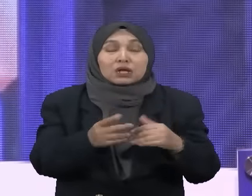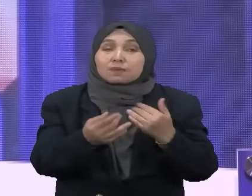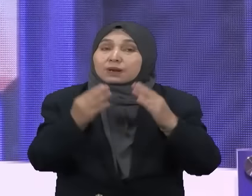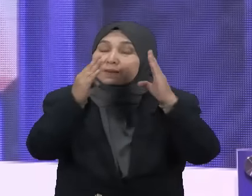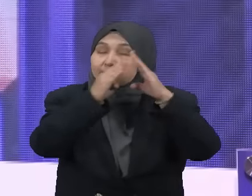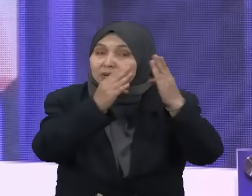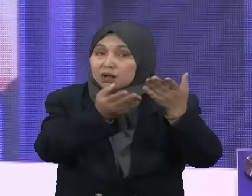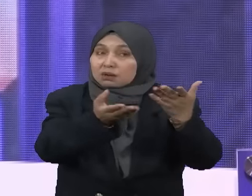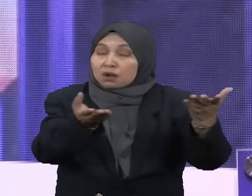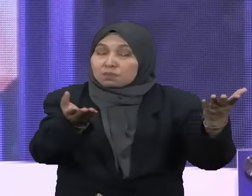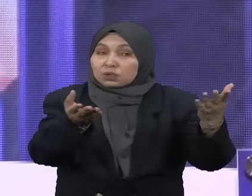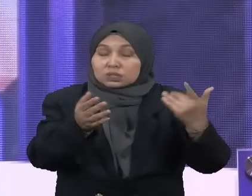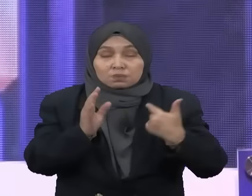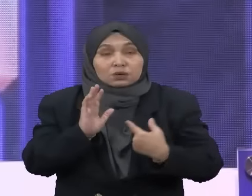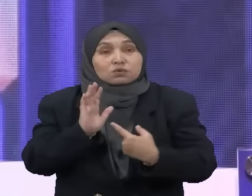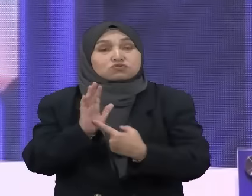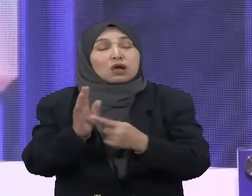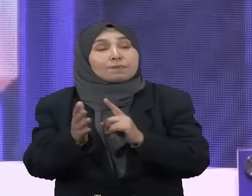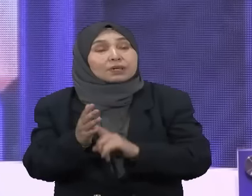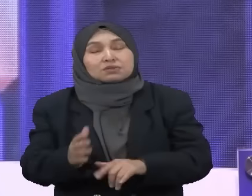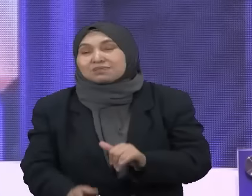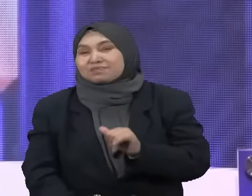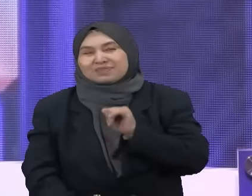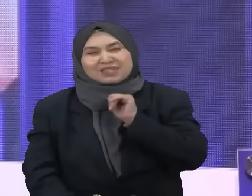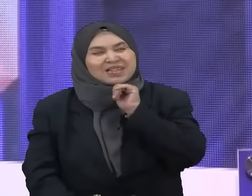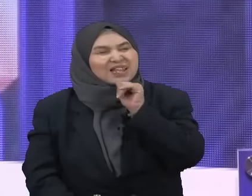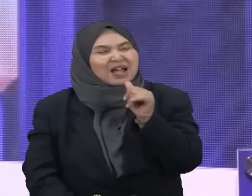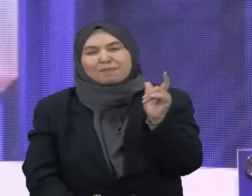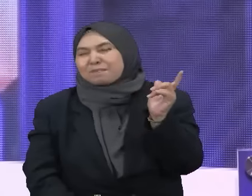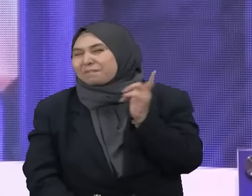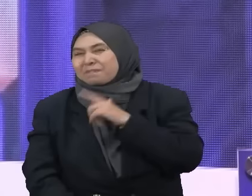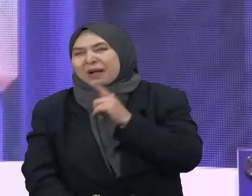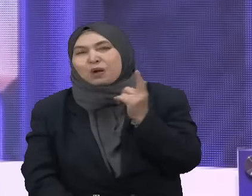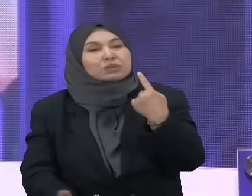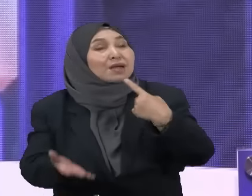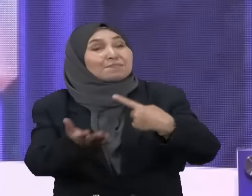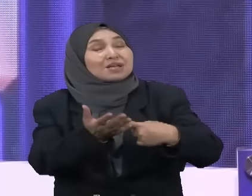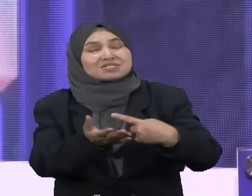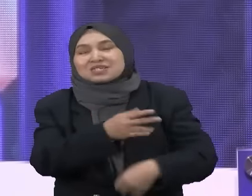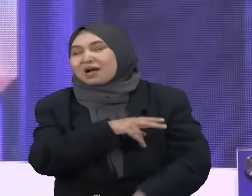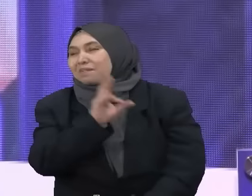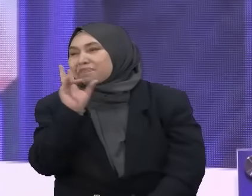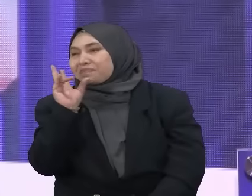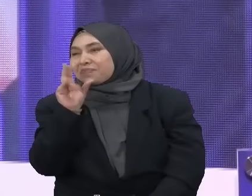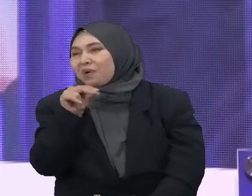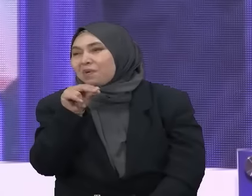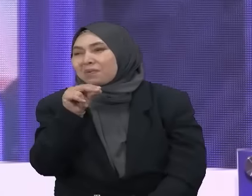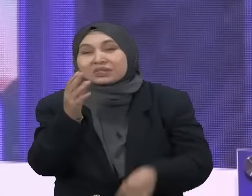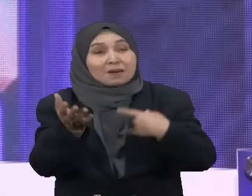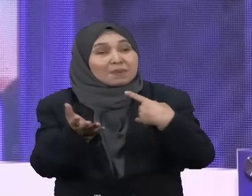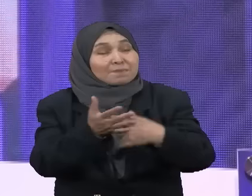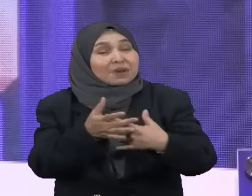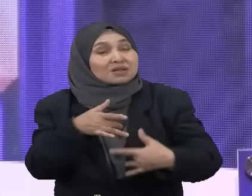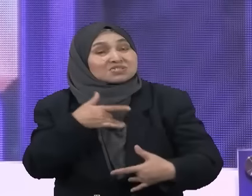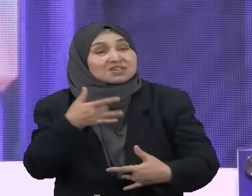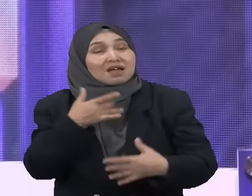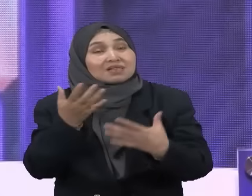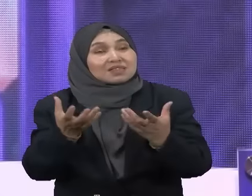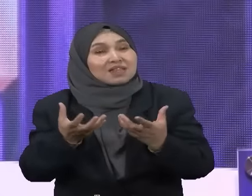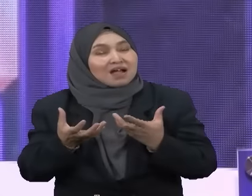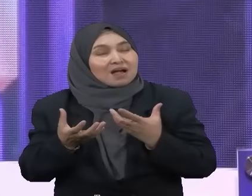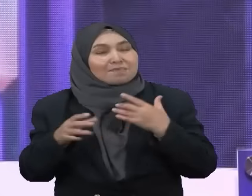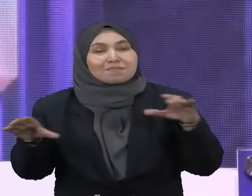kamu. Ini menunjukkan apa? Mereka tidak pun ingin untuk berbincang. Tidak ada langsung perasaan bahawa mereka